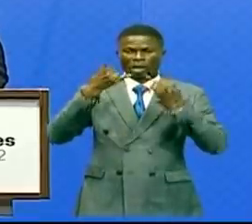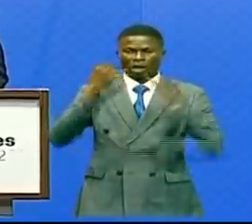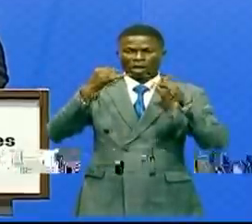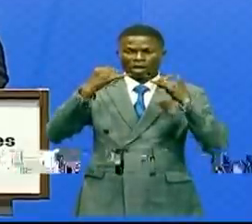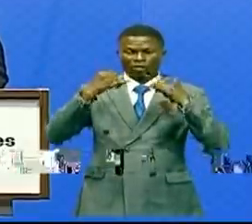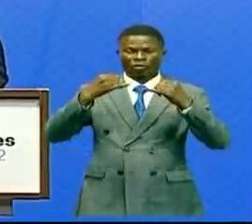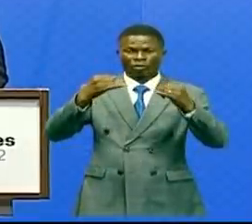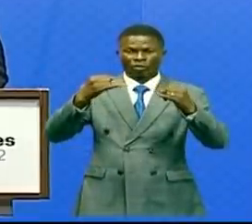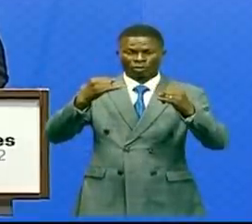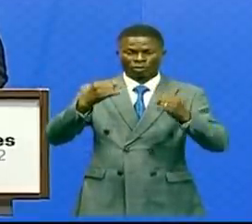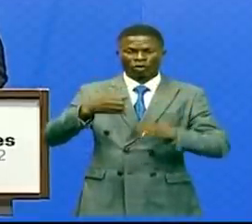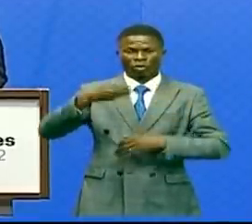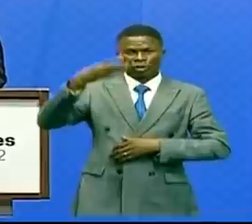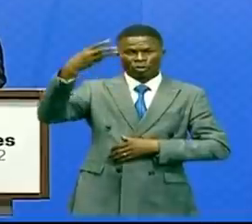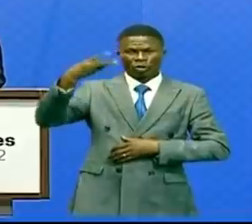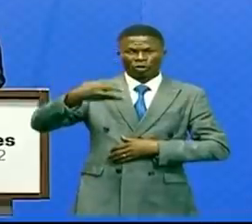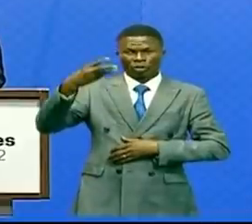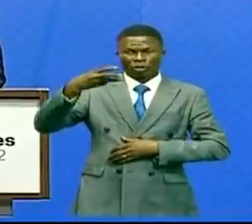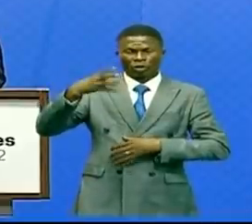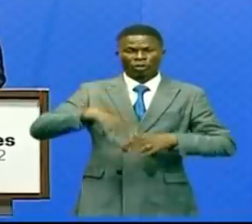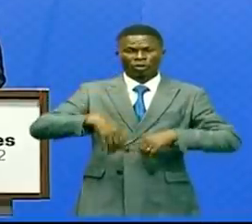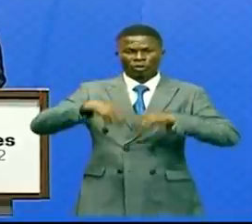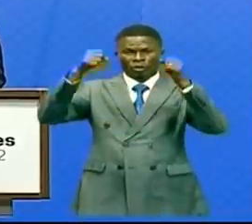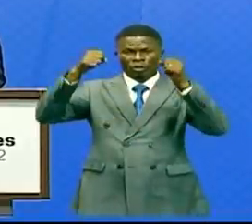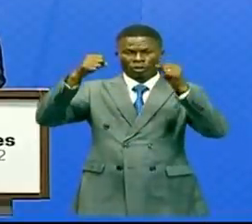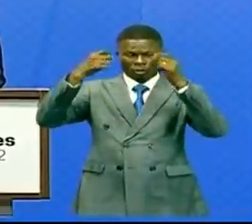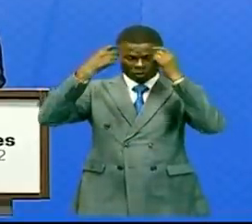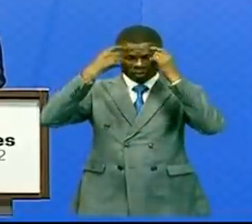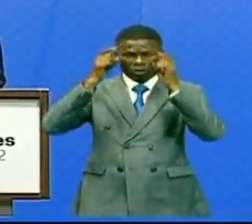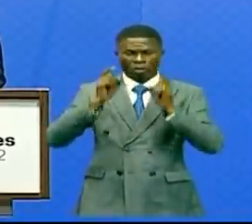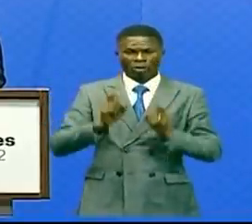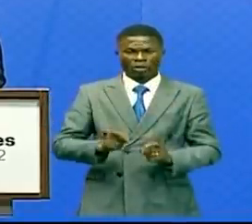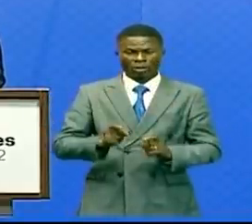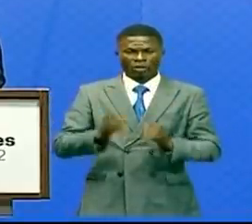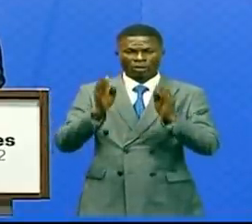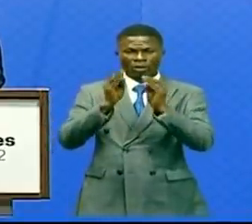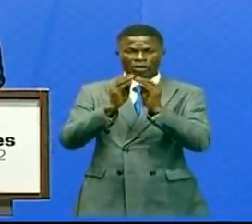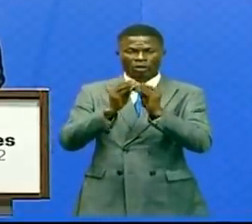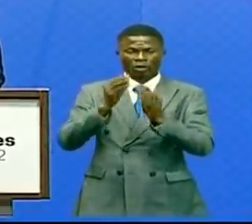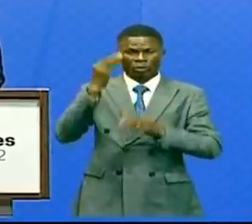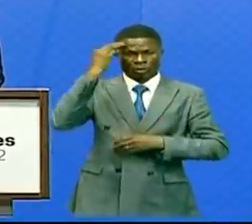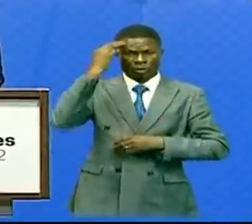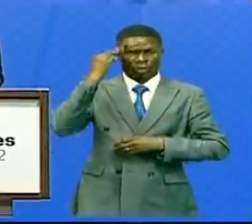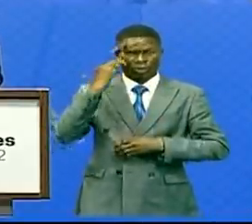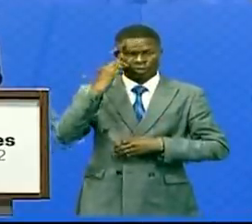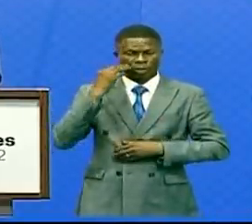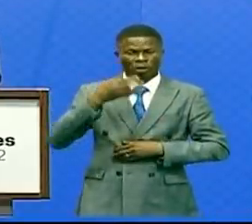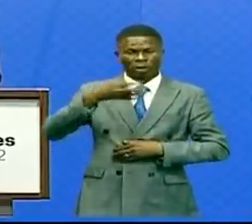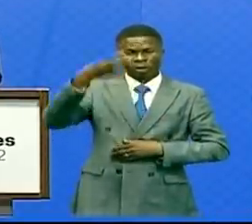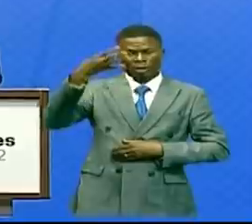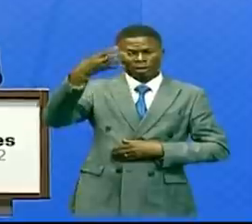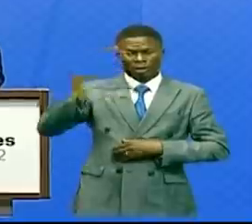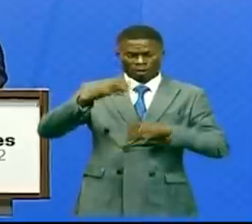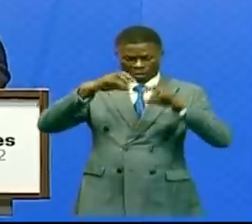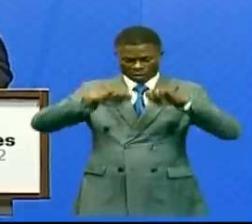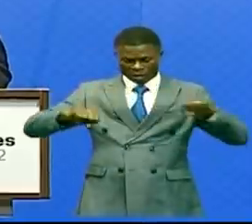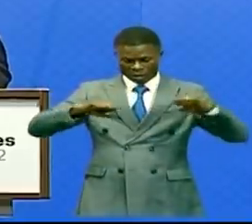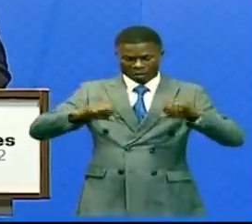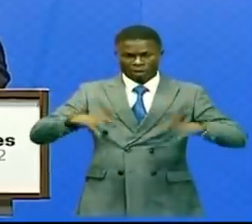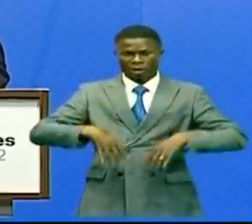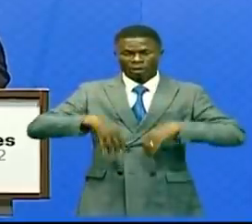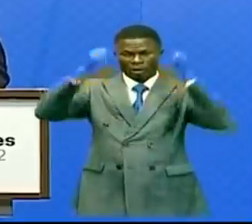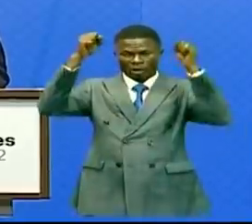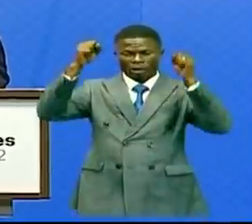d'information. 3. Approbation d'un relevé des décisions du Conseil des ministres. 4. Examen et adoption